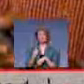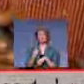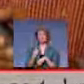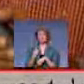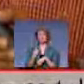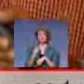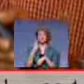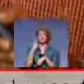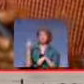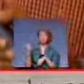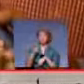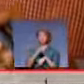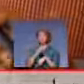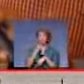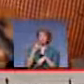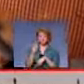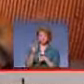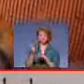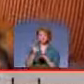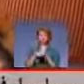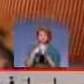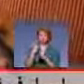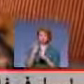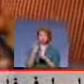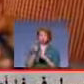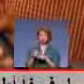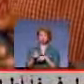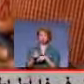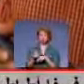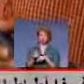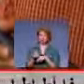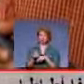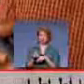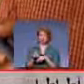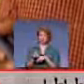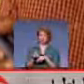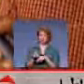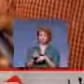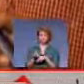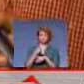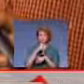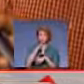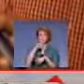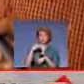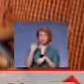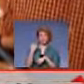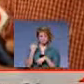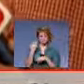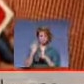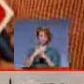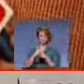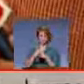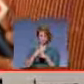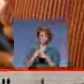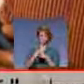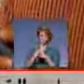القرائن والاستقراء بيقول ان دي احداث غريبه. طب احنا في المقابل ده نعمل ايه؟ هو ده اللي انا عايز اللي انا جاي عشانه. انا مش جاي علشان اقول